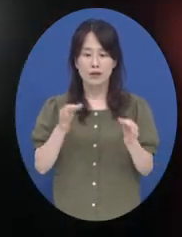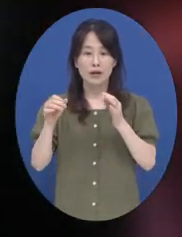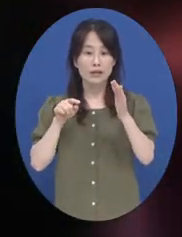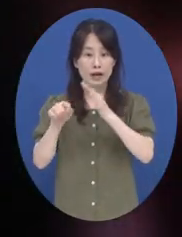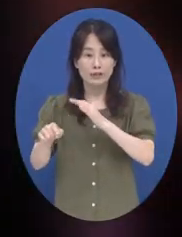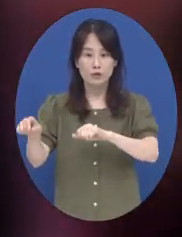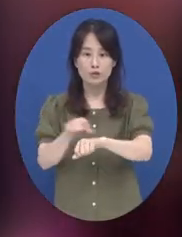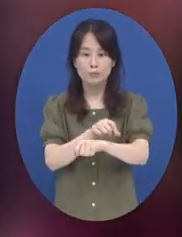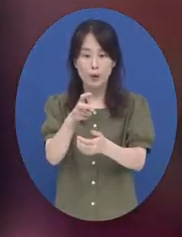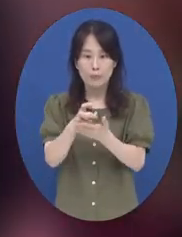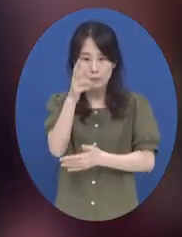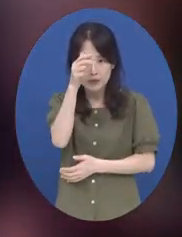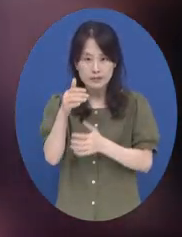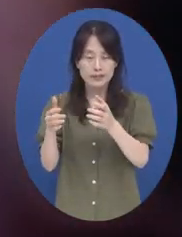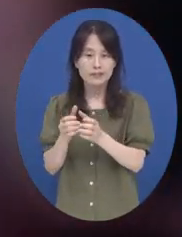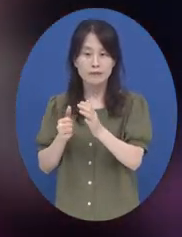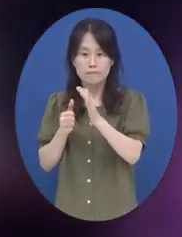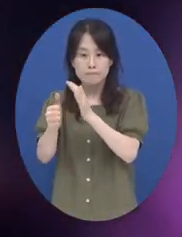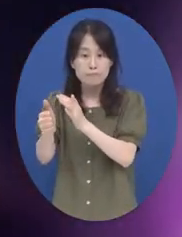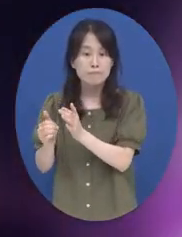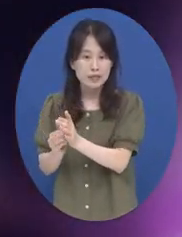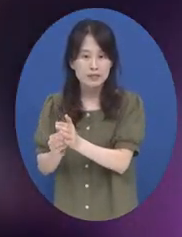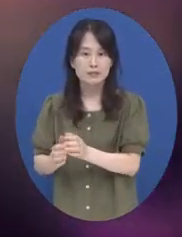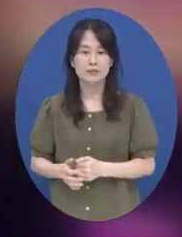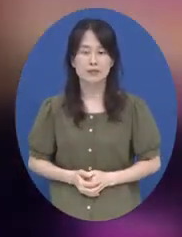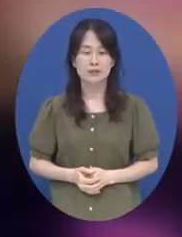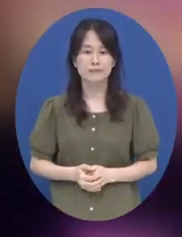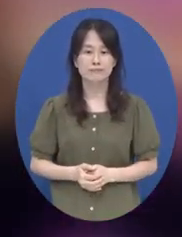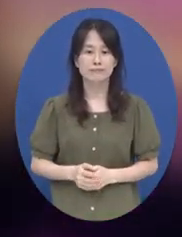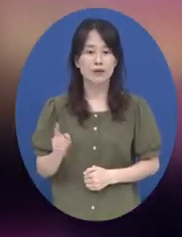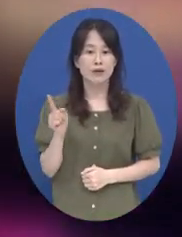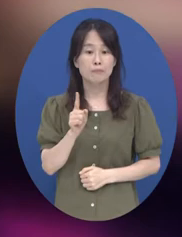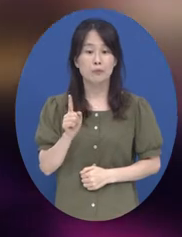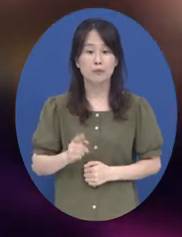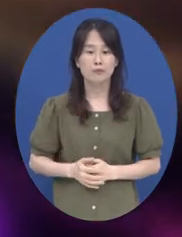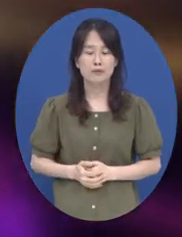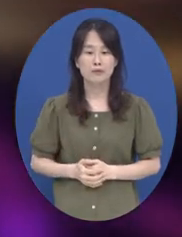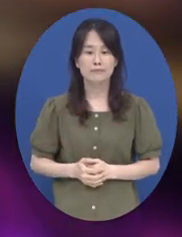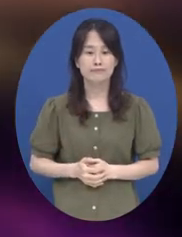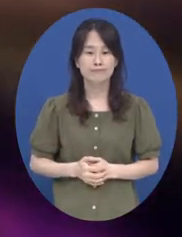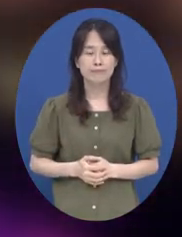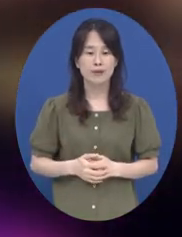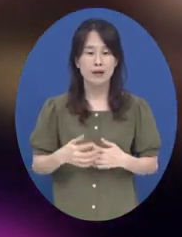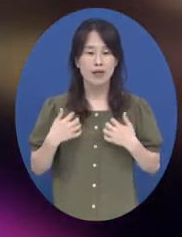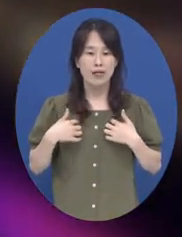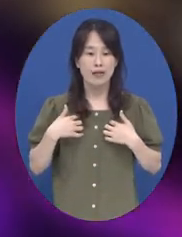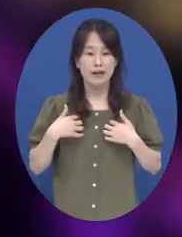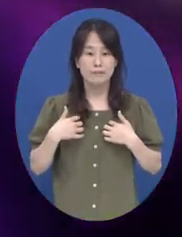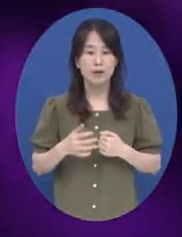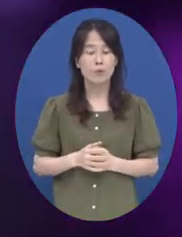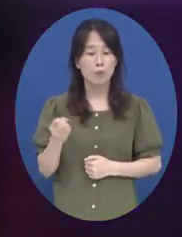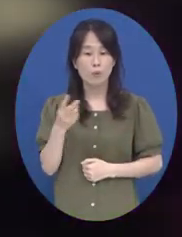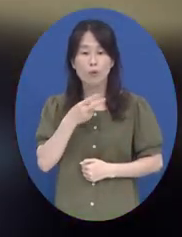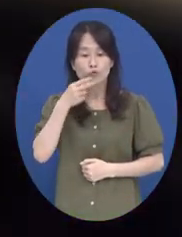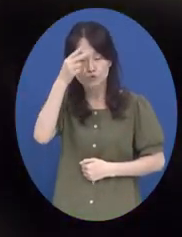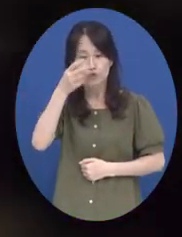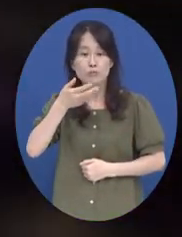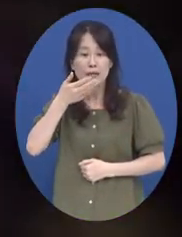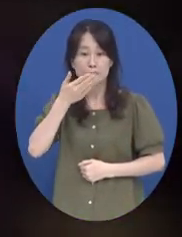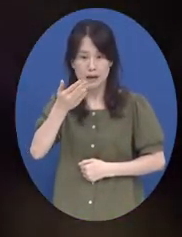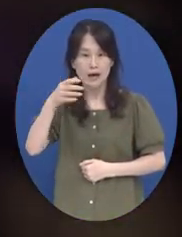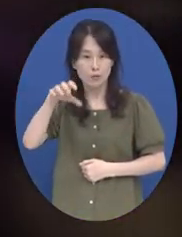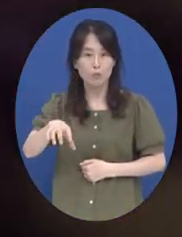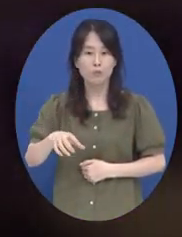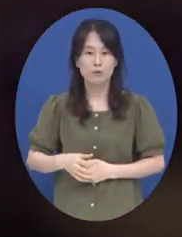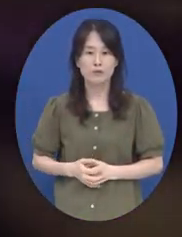가게 안으로 경기도 특별사법경찰단이 들어갑니다. 이른바 홀덤펍. 쉽게 말해 카드 게임을 하면서 술을